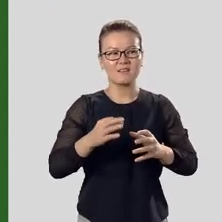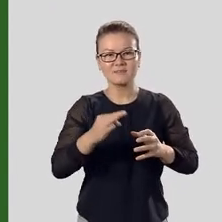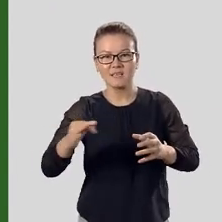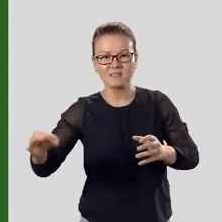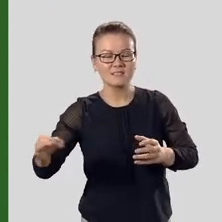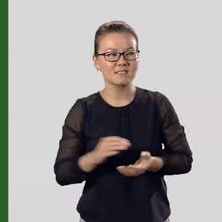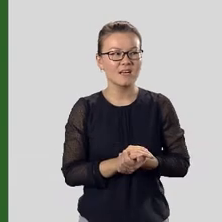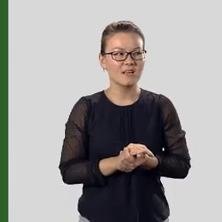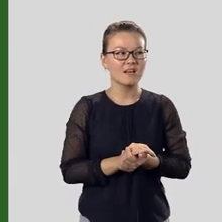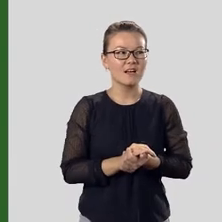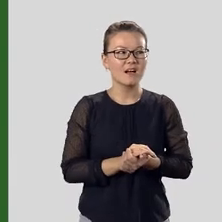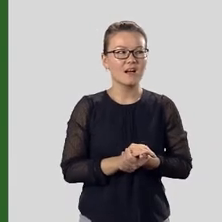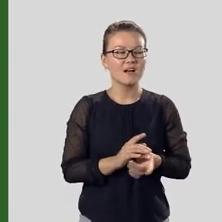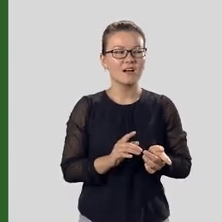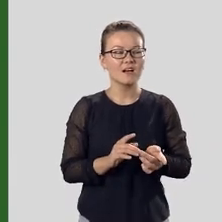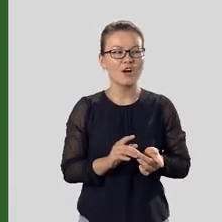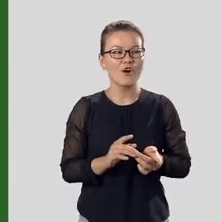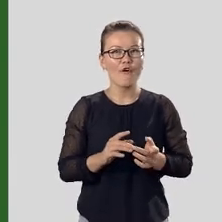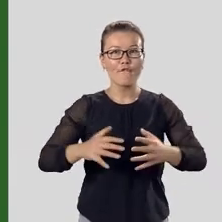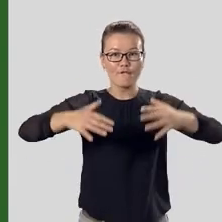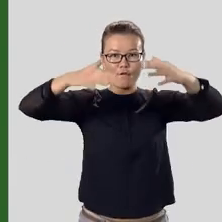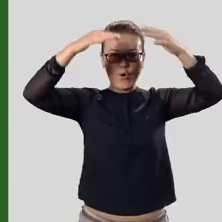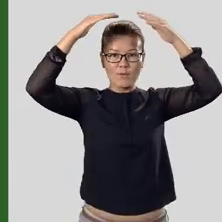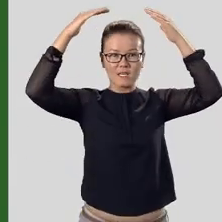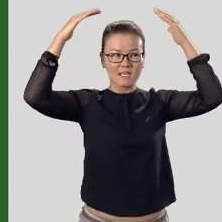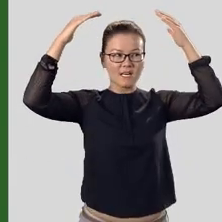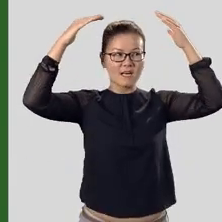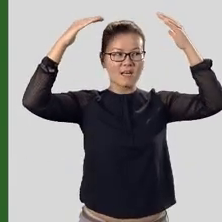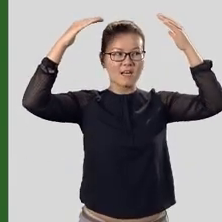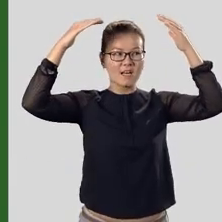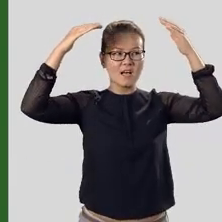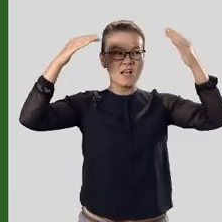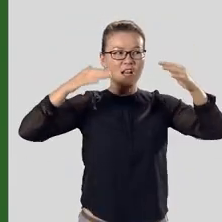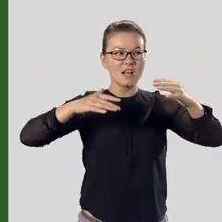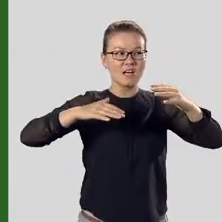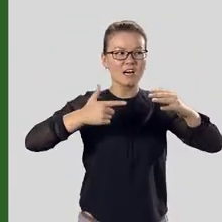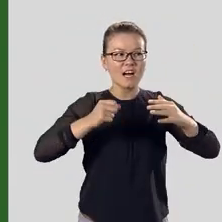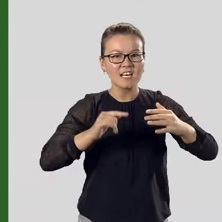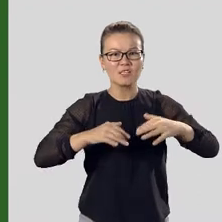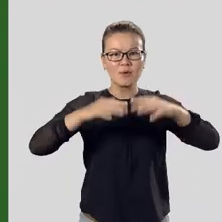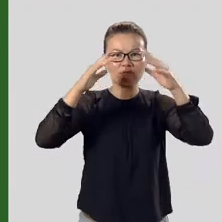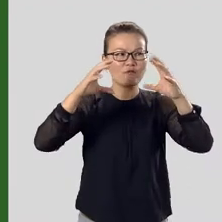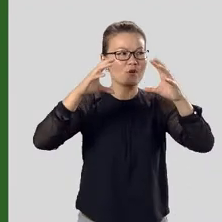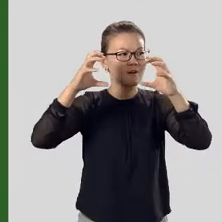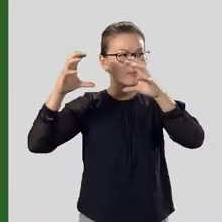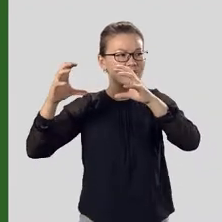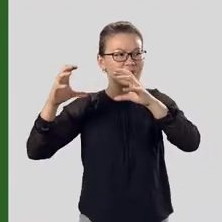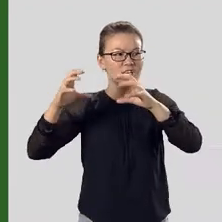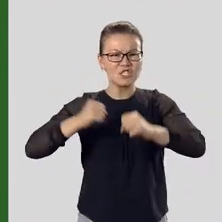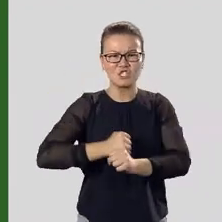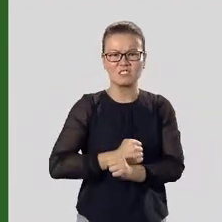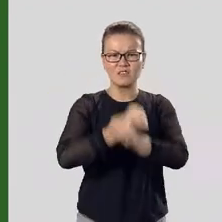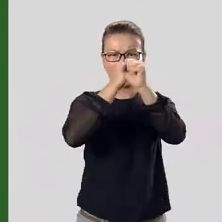В спиралевидном рукаве, в облаке межзвездного газа и ледяной пыли, взорвались две